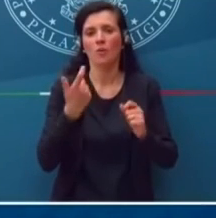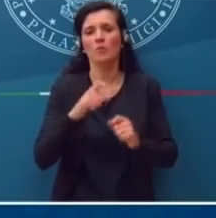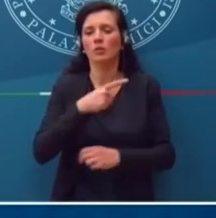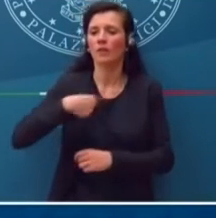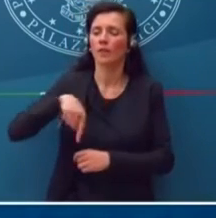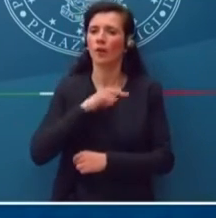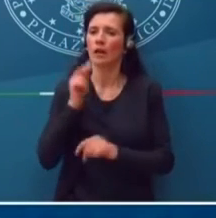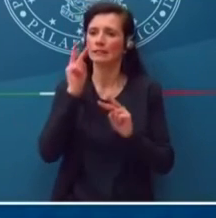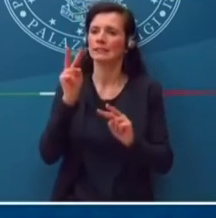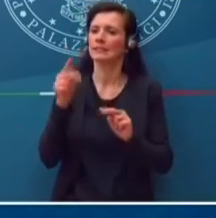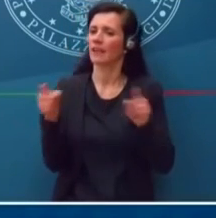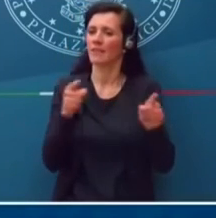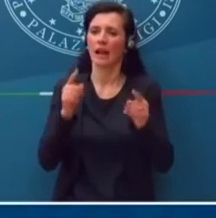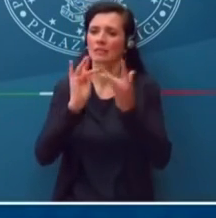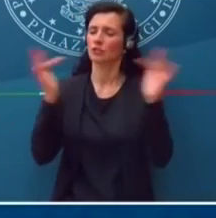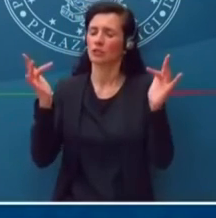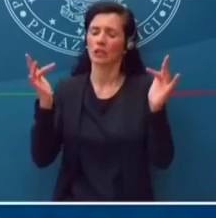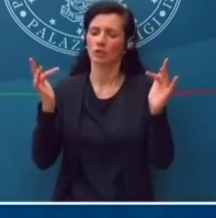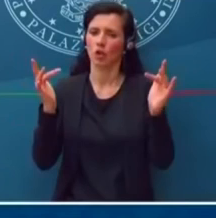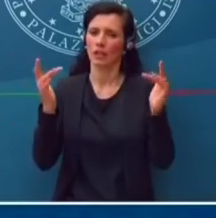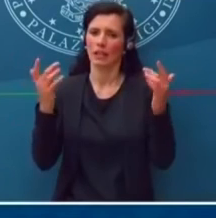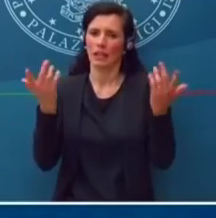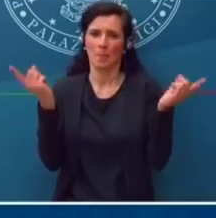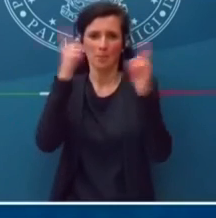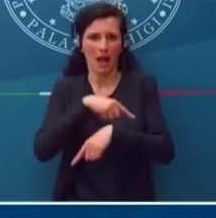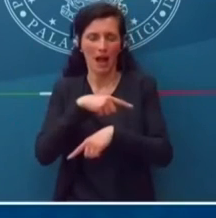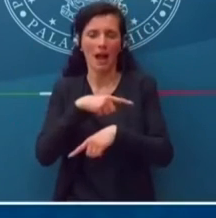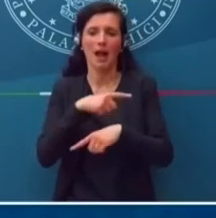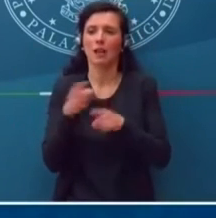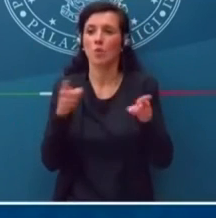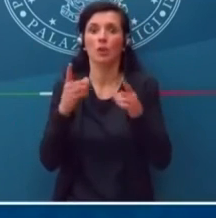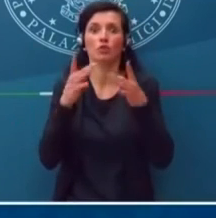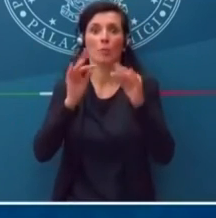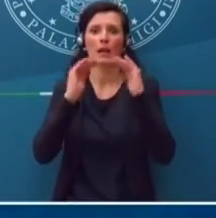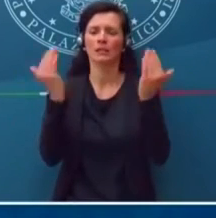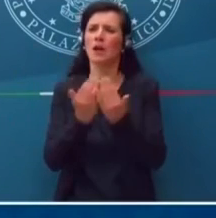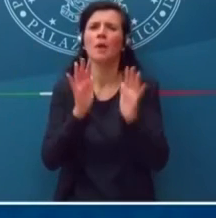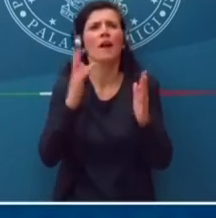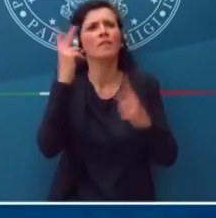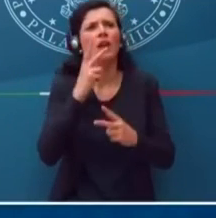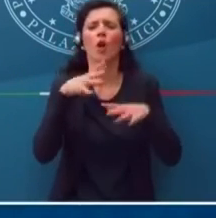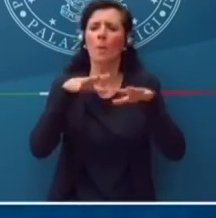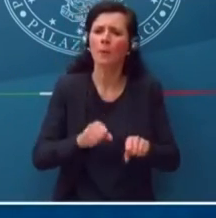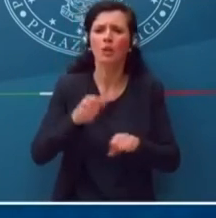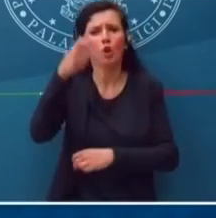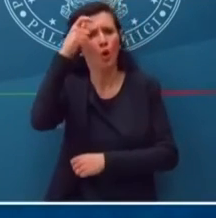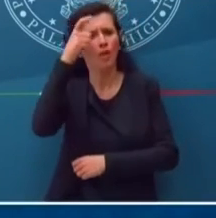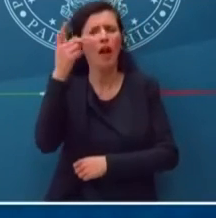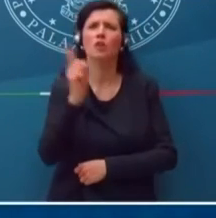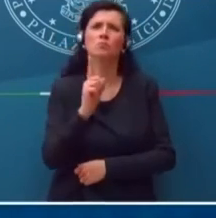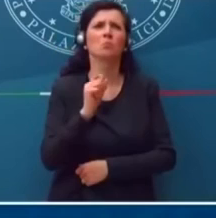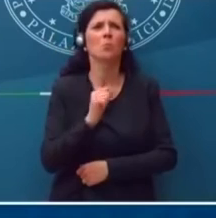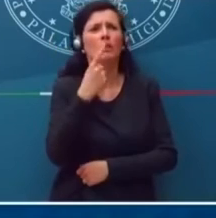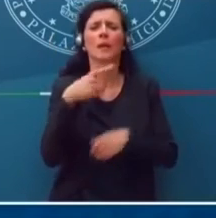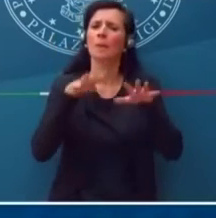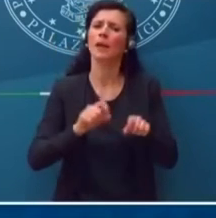spettatori in questa fase della pandemia. Ma l'impegno del governo, ma io credo l'impegno di tutti ormai, la